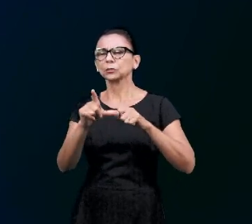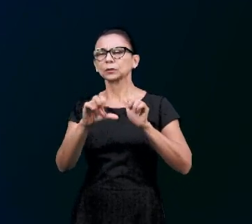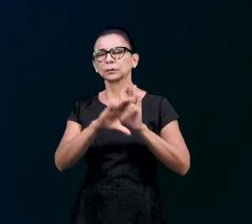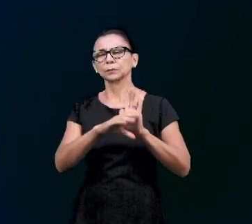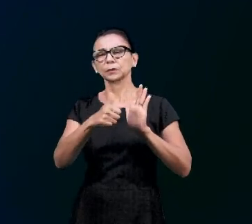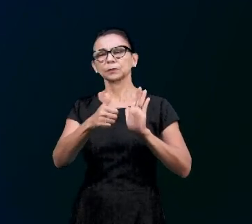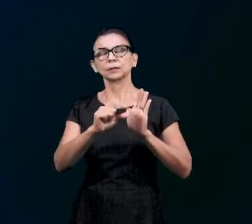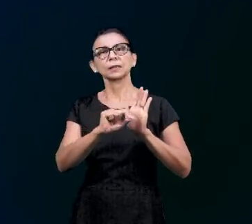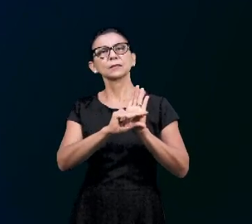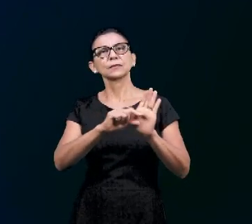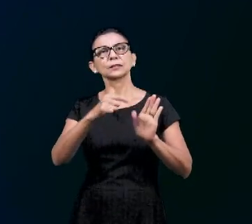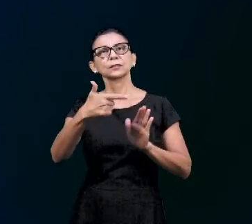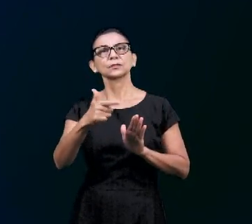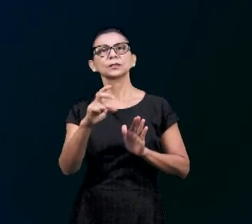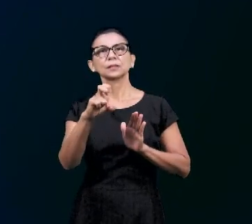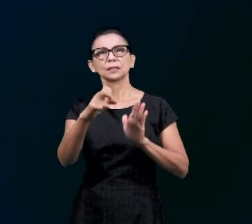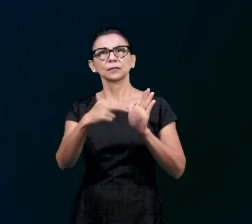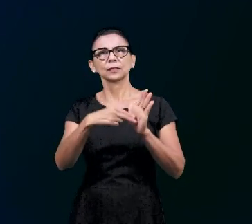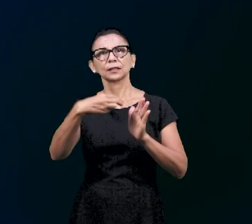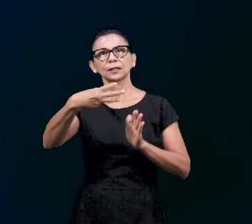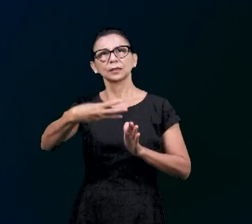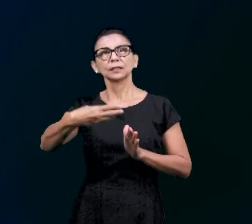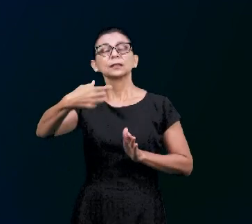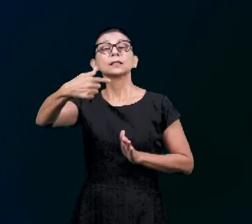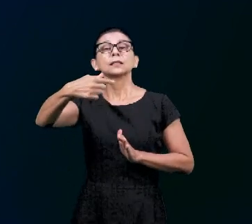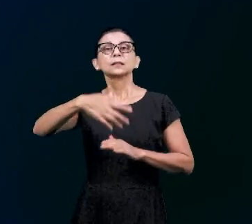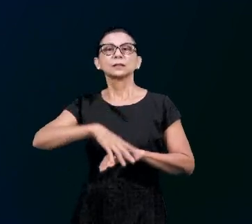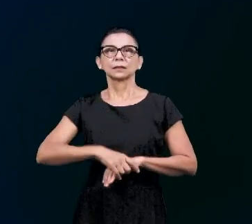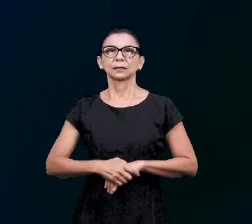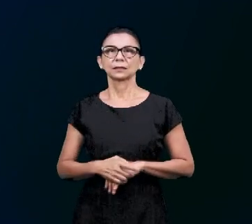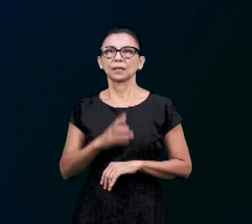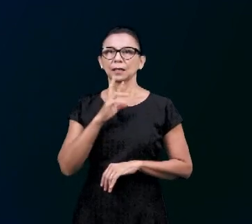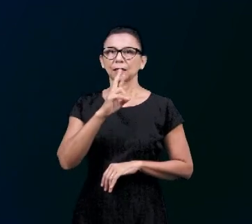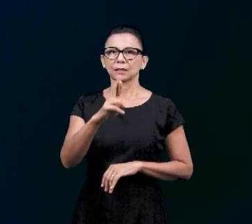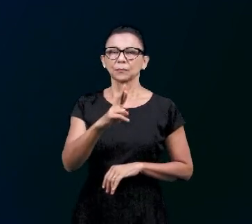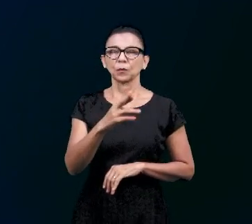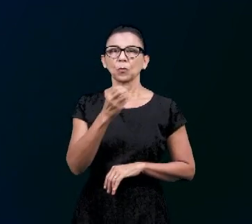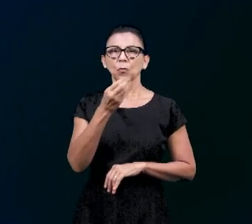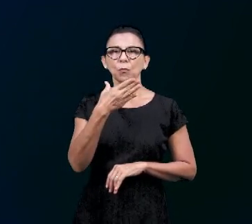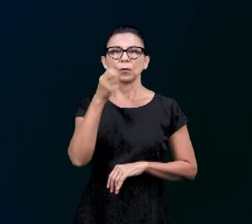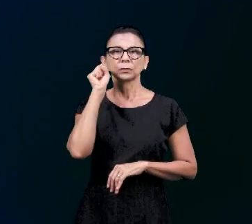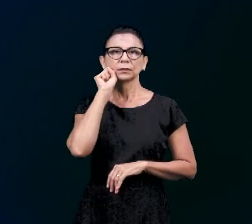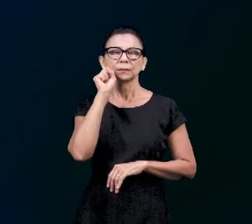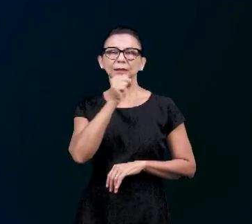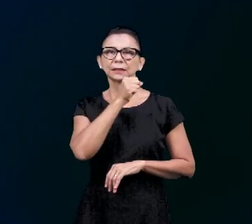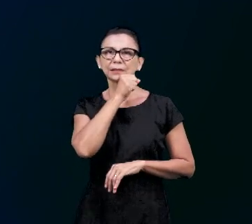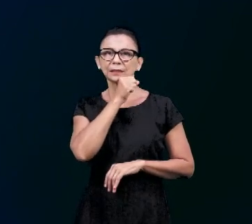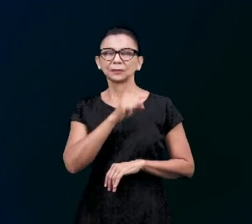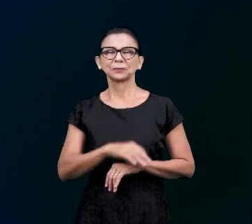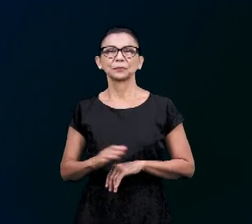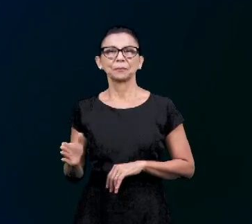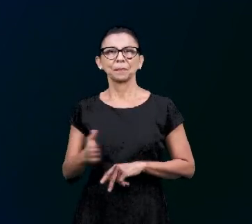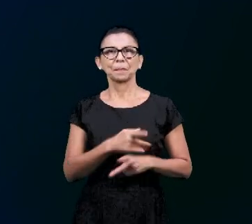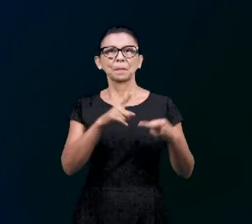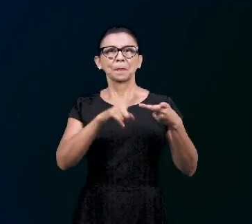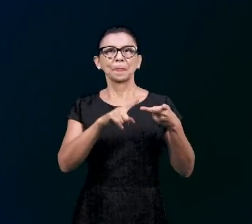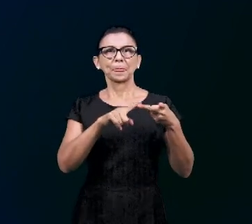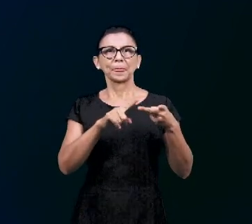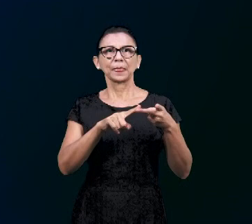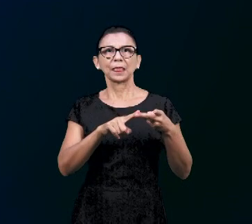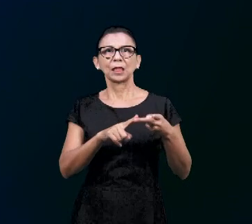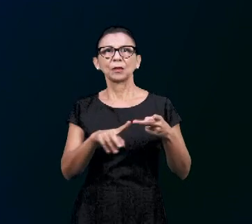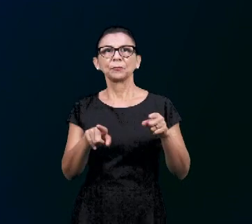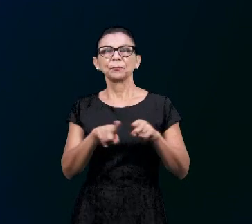chapitre 10, versets 25 à 37? Le bon samaritain. Mais un